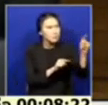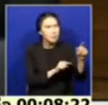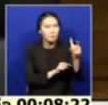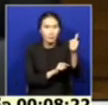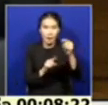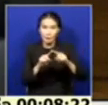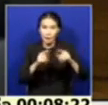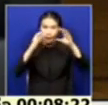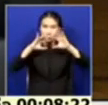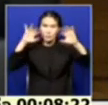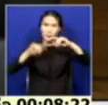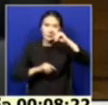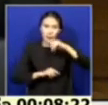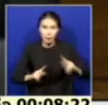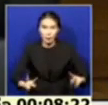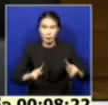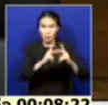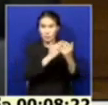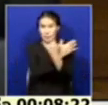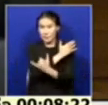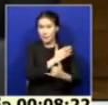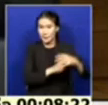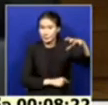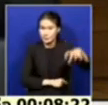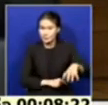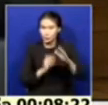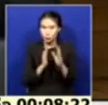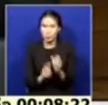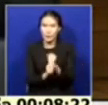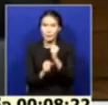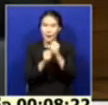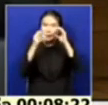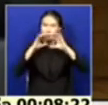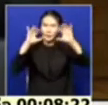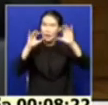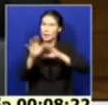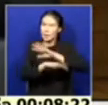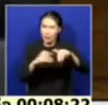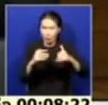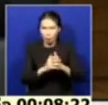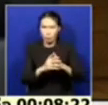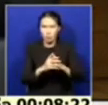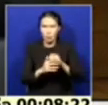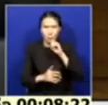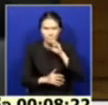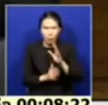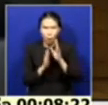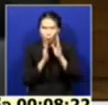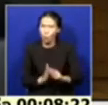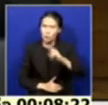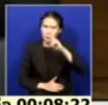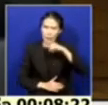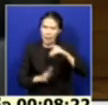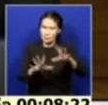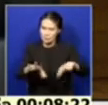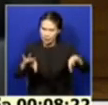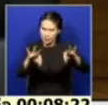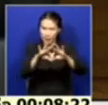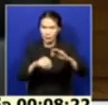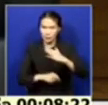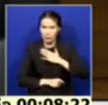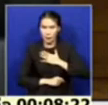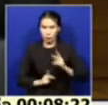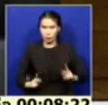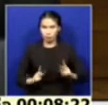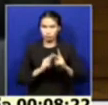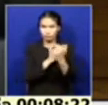ที่ไม่ว่าจะเป็นที่มุมไหนของโลกเนี่ยนะครับก็อยู่ในเรื่องที่ไ